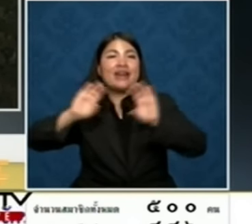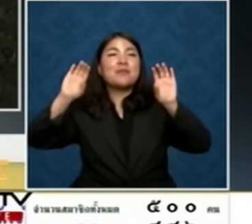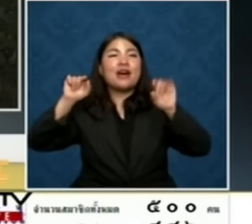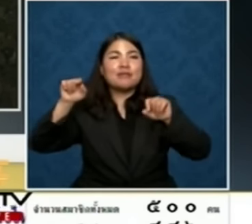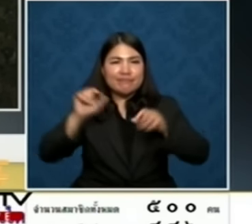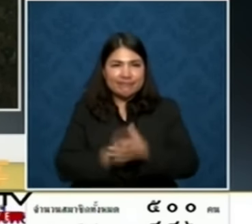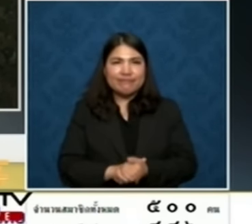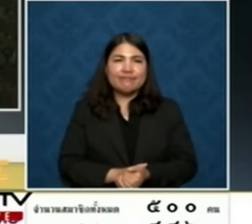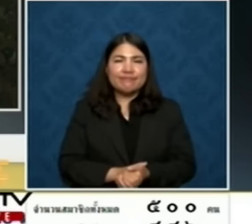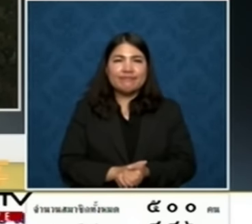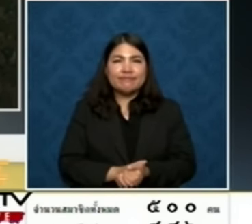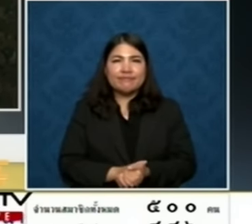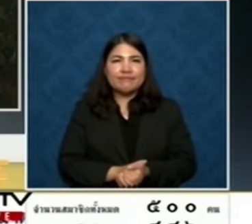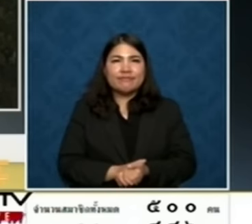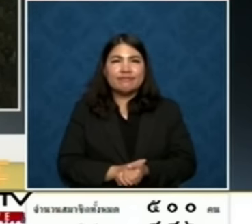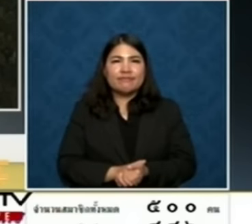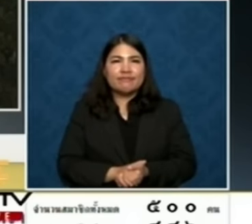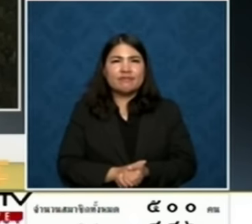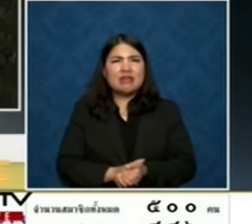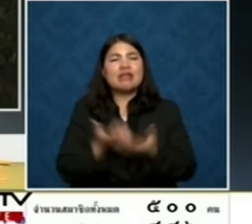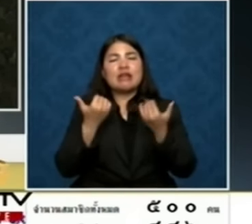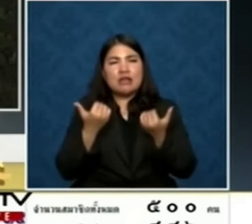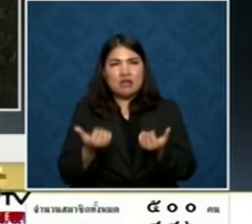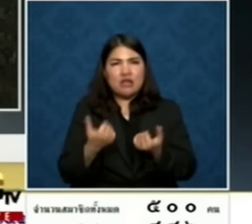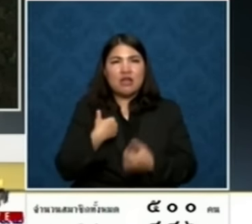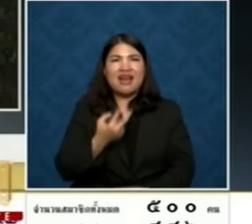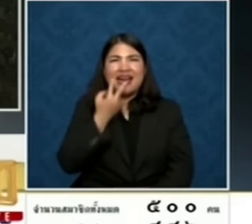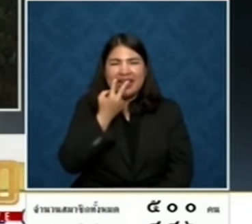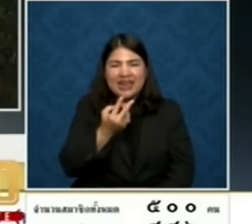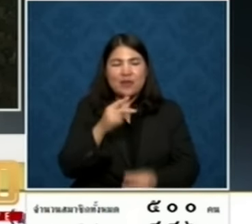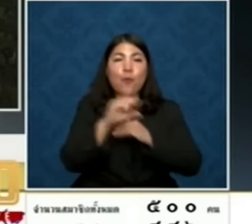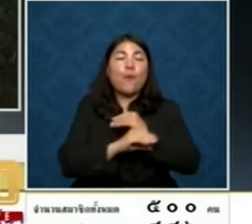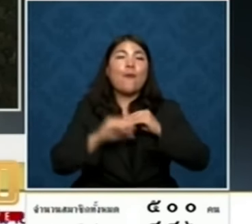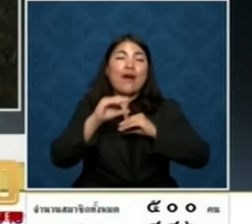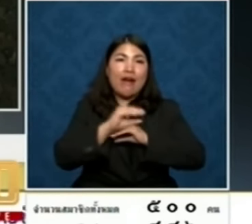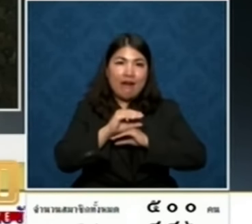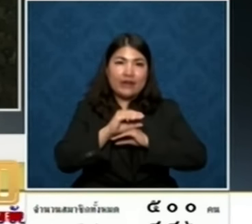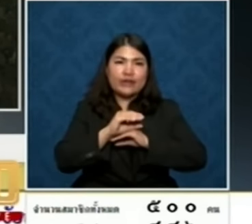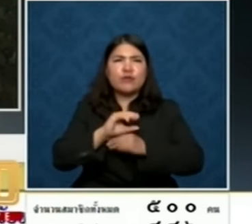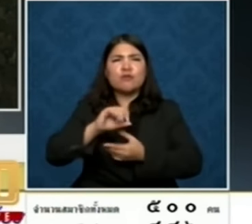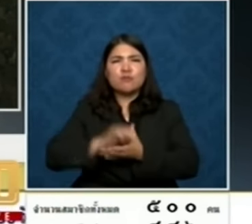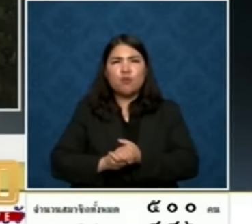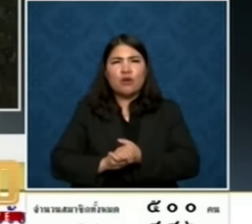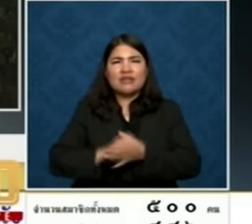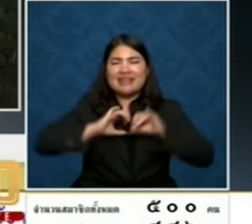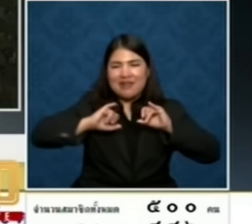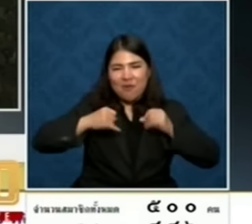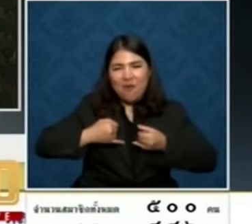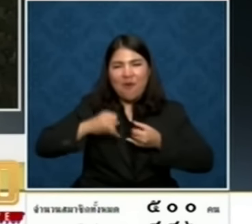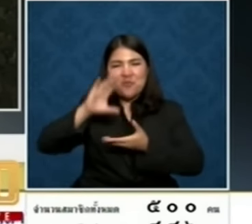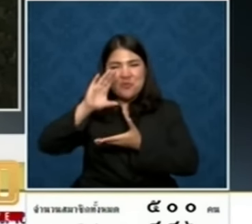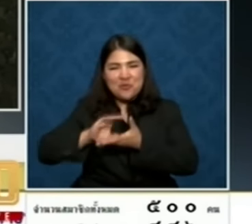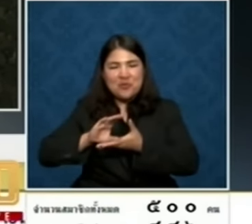ปัญหาสแกมเมอและ Call Centerอีกทั้งต้องกลับมาทำให้พื้นที่ชายแดนมีความมั่นคงปลอดภัยไฟฟ้าน้ำมันอินเทอร์เน็ตจะต้องไม่ตกไปอยู่ในมือ